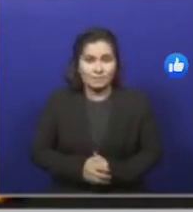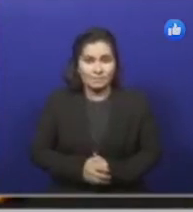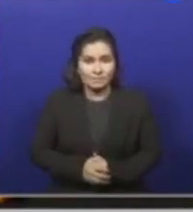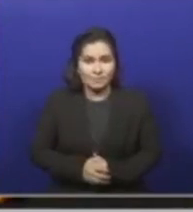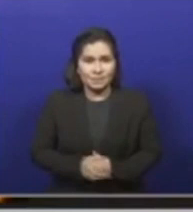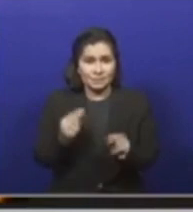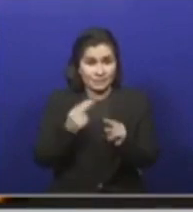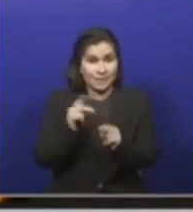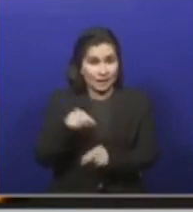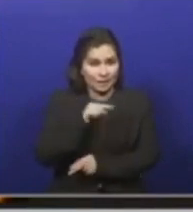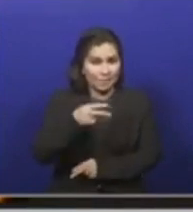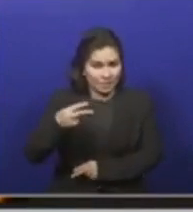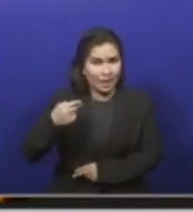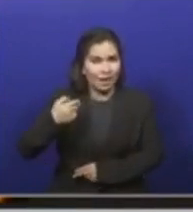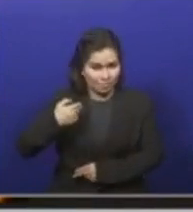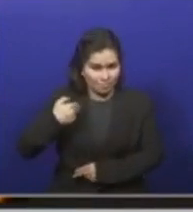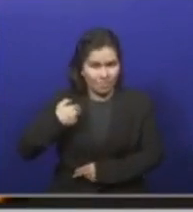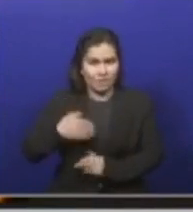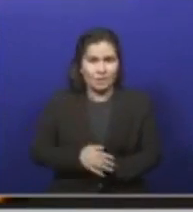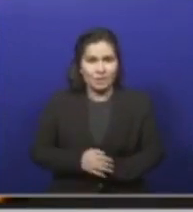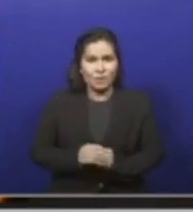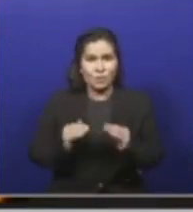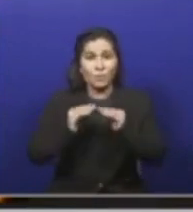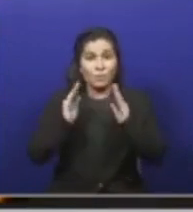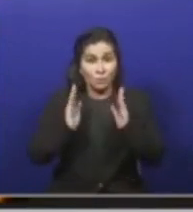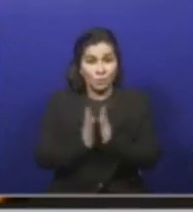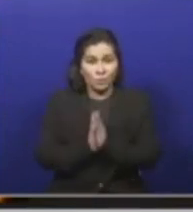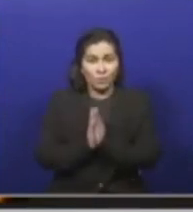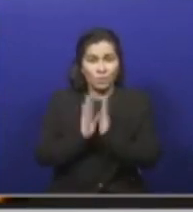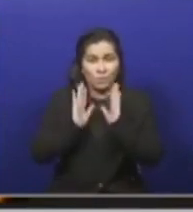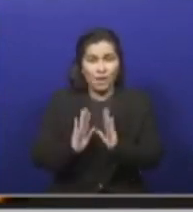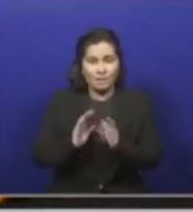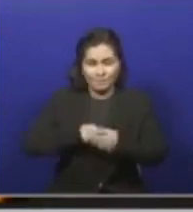มีชื่อภาษาอังกฤษด้วยนะครับ Temple New Normal ท่านกล้าตัดไหมครับพ